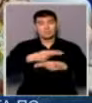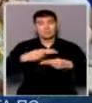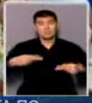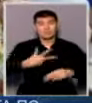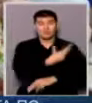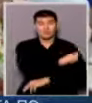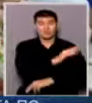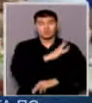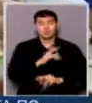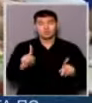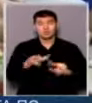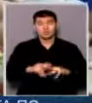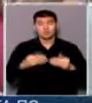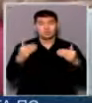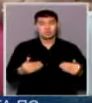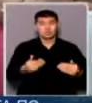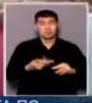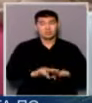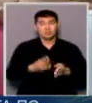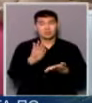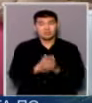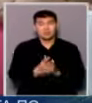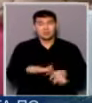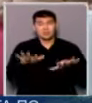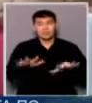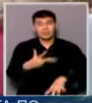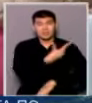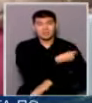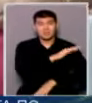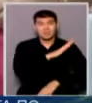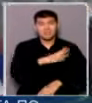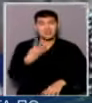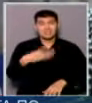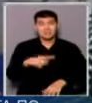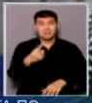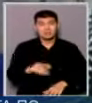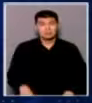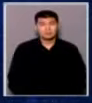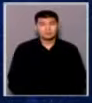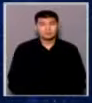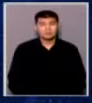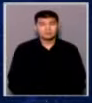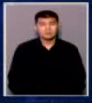вакцинации. Отметим, что в регионе сейчас функционируют прививочные пункты в количестве 41.